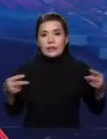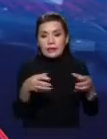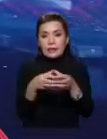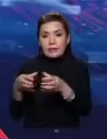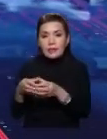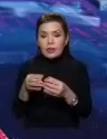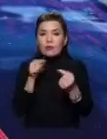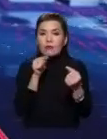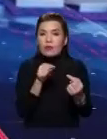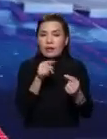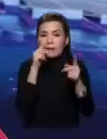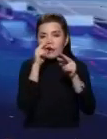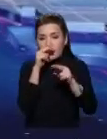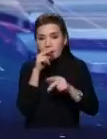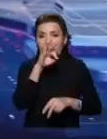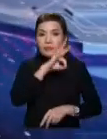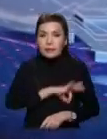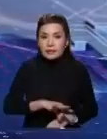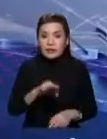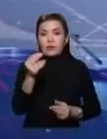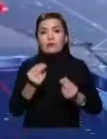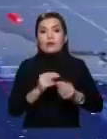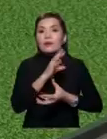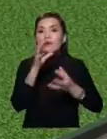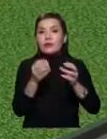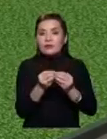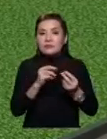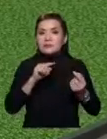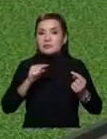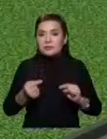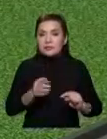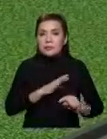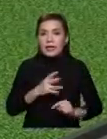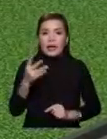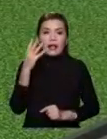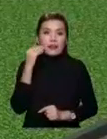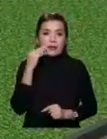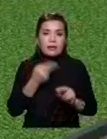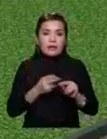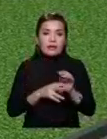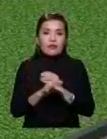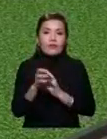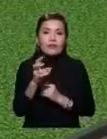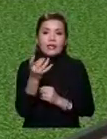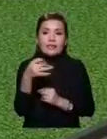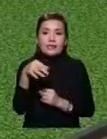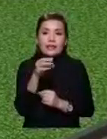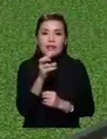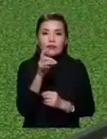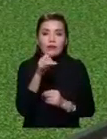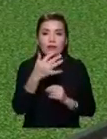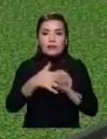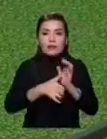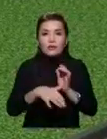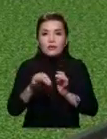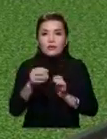қарсылас қателіктерімізді пайдаланып ойын нәтижесі теріс болды. Алматыда аралас жекпе-жекте Найза FC 56 турнирі